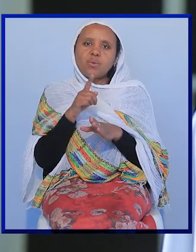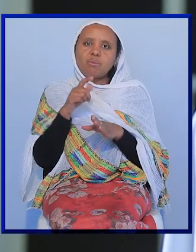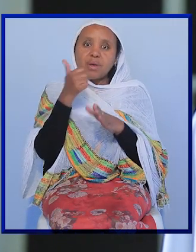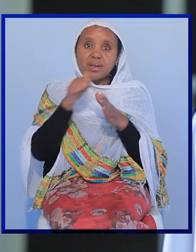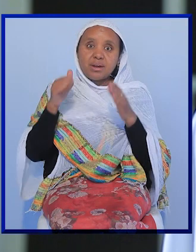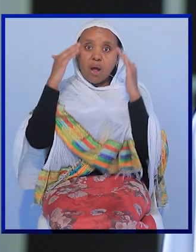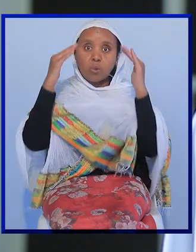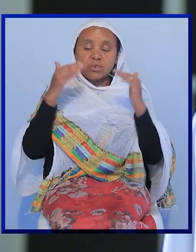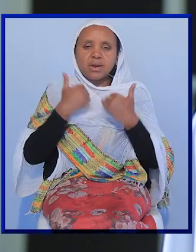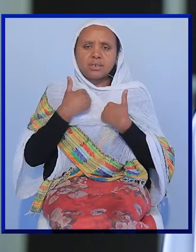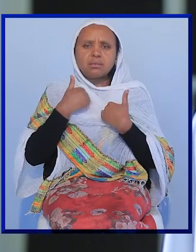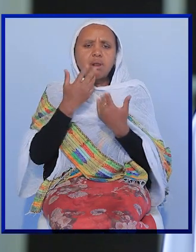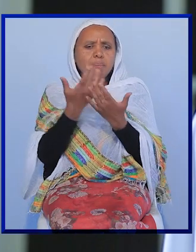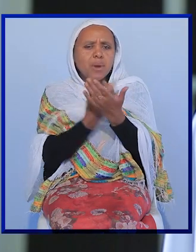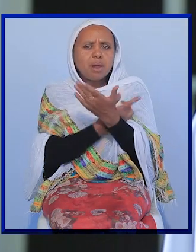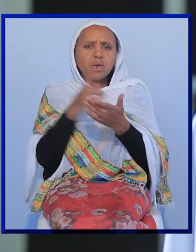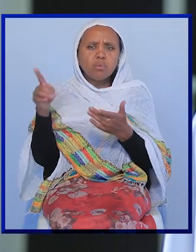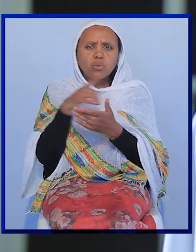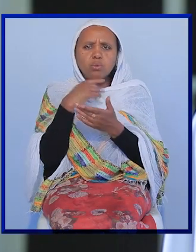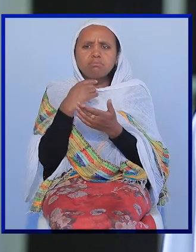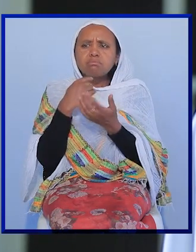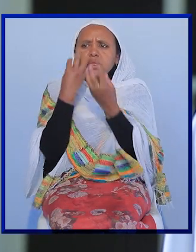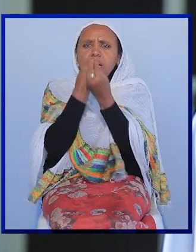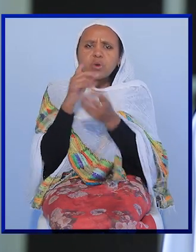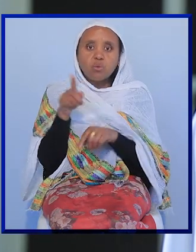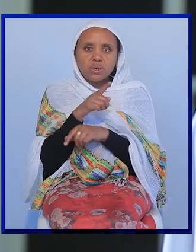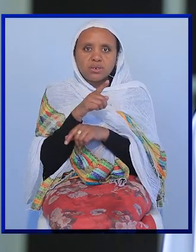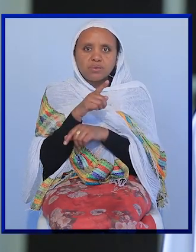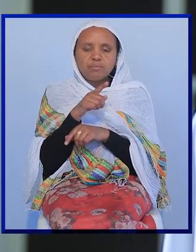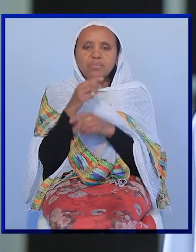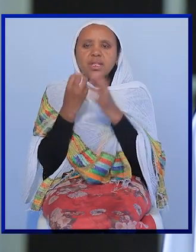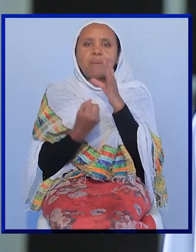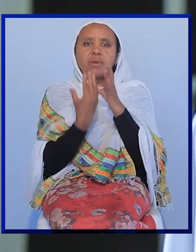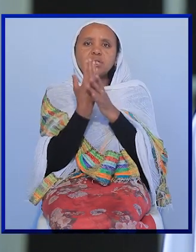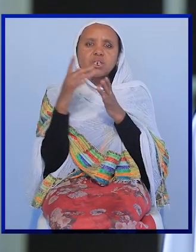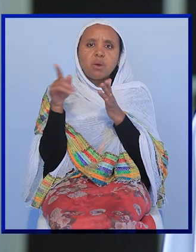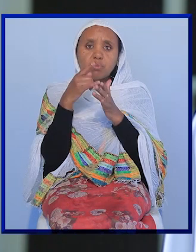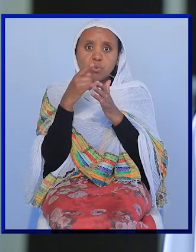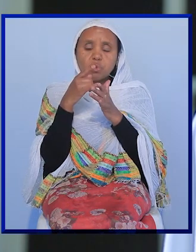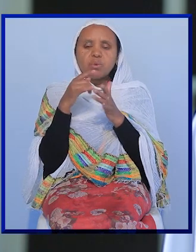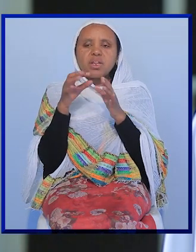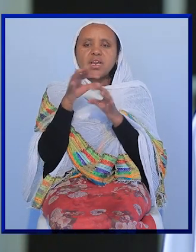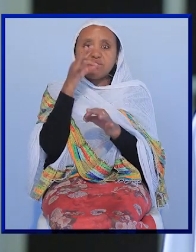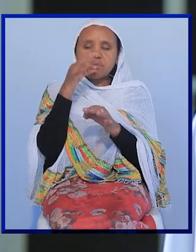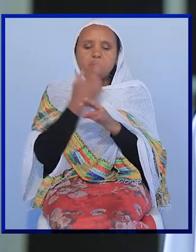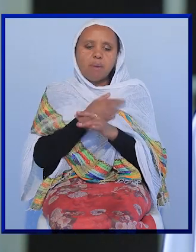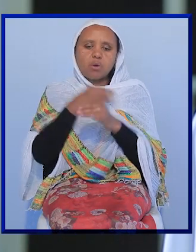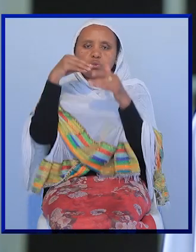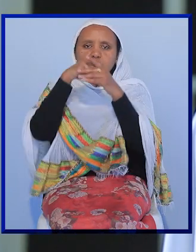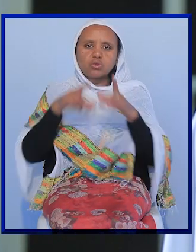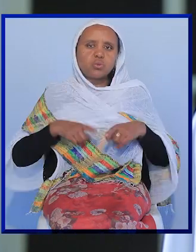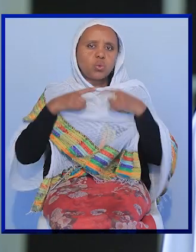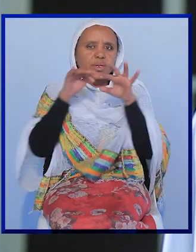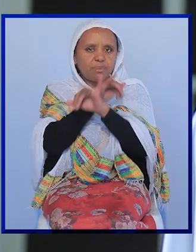ሃውስ የተጠለለች አበባ ለም እንደምትሆን ልታሳሳ እንደምትሆን ያበበች እንደምትሆነው ነፍስም ደግሞ በሃይማኖት ውስጥ ስትኖር